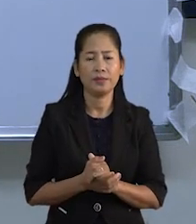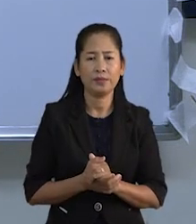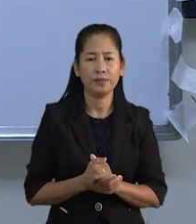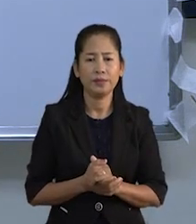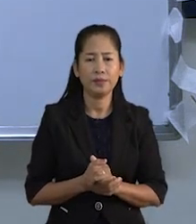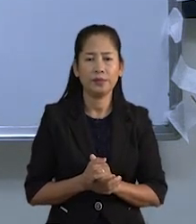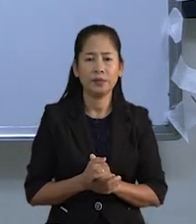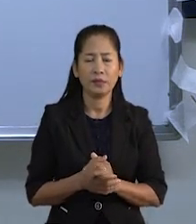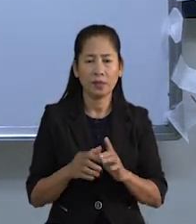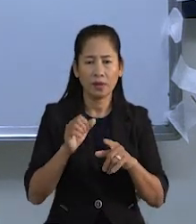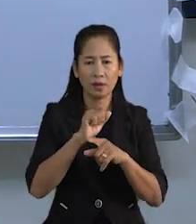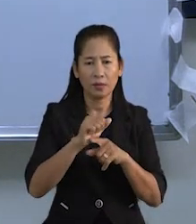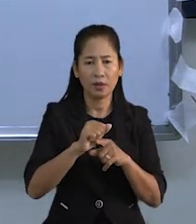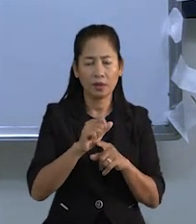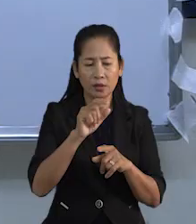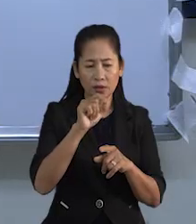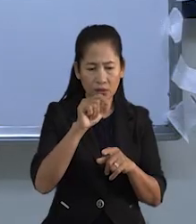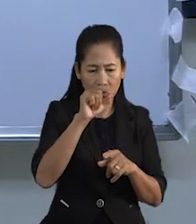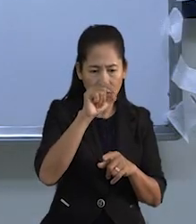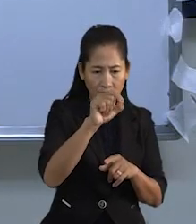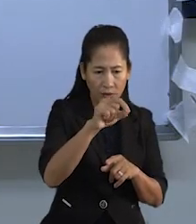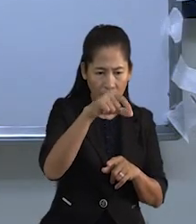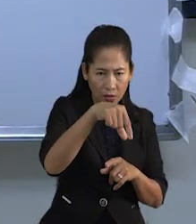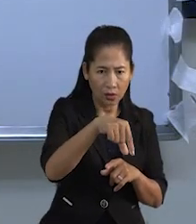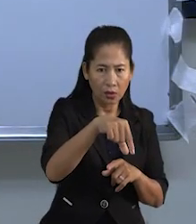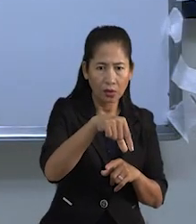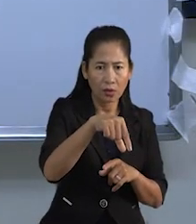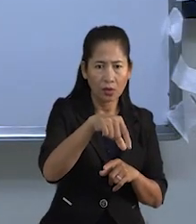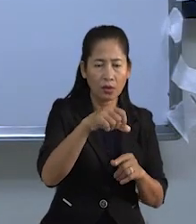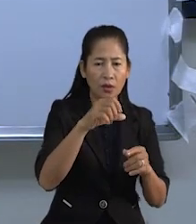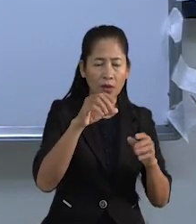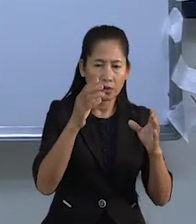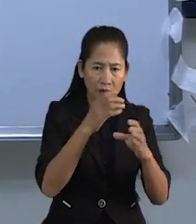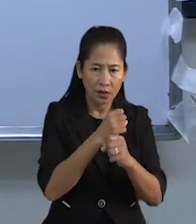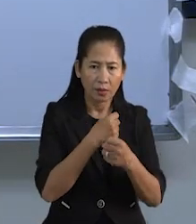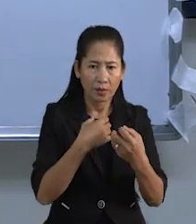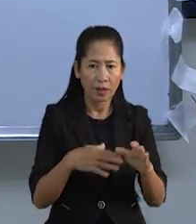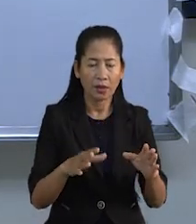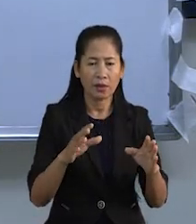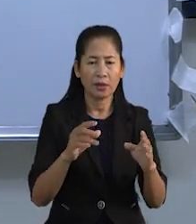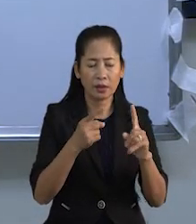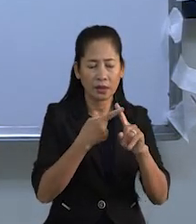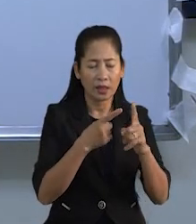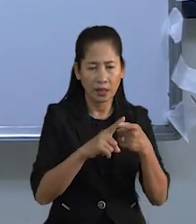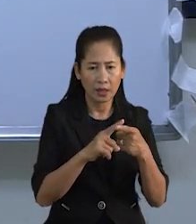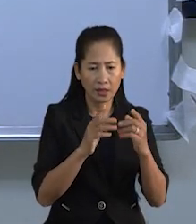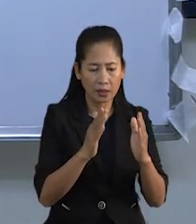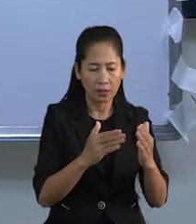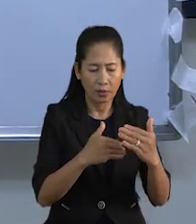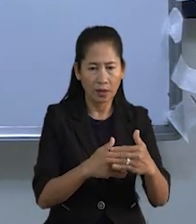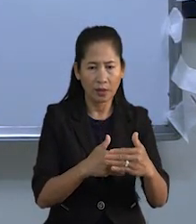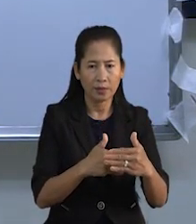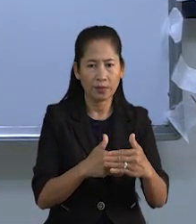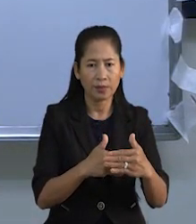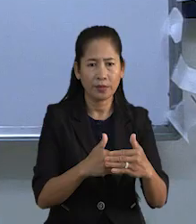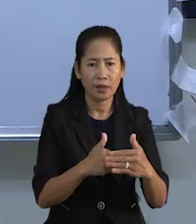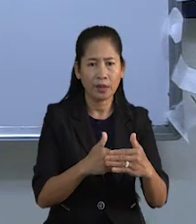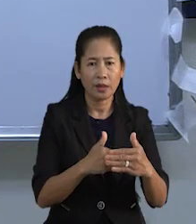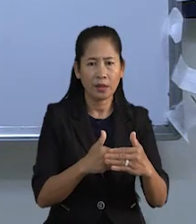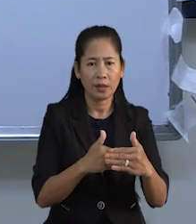ណអញ្ចឹងលំហាត់ចំណុចកររបស់យើងណាចាប់សពគ្រប់ហើយយើងបានដាក់លេខនៅក្នុងប្រអប់